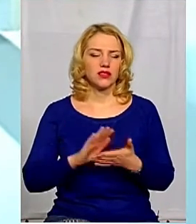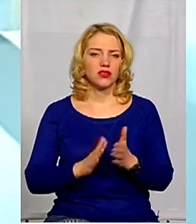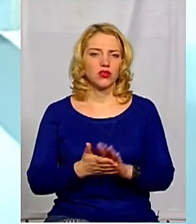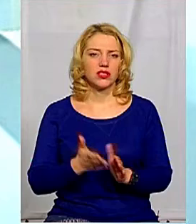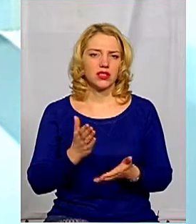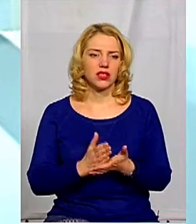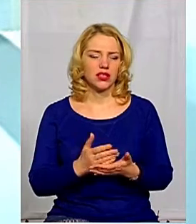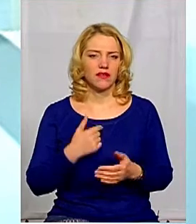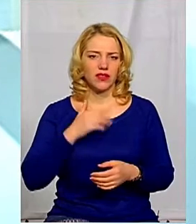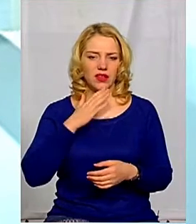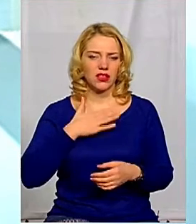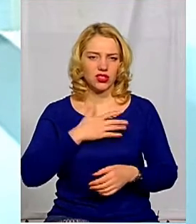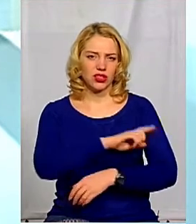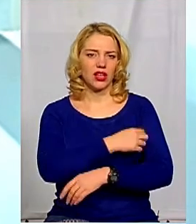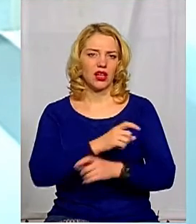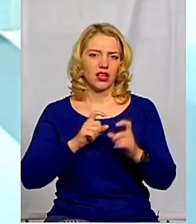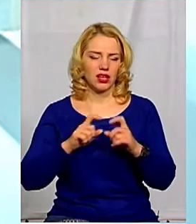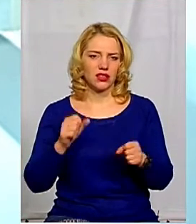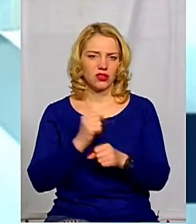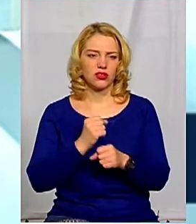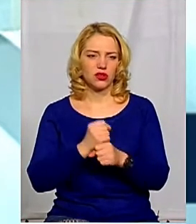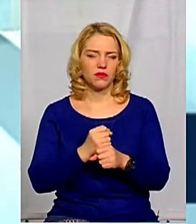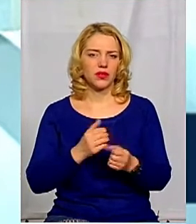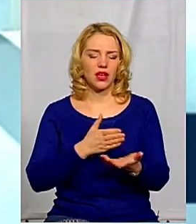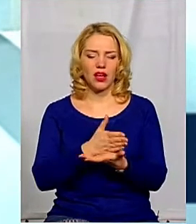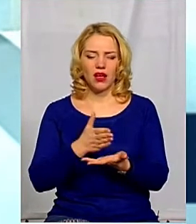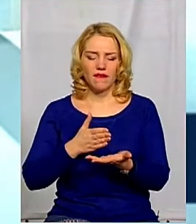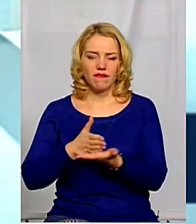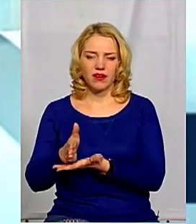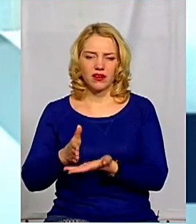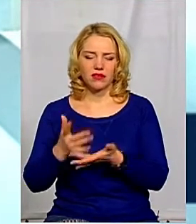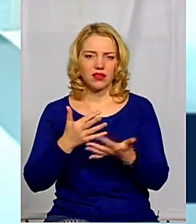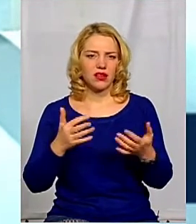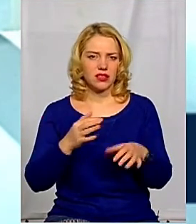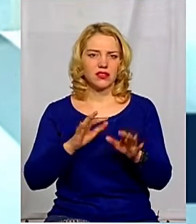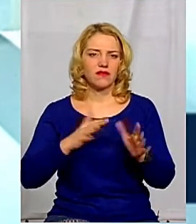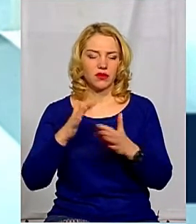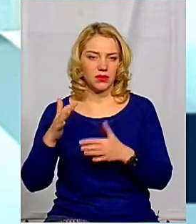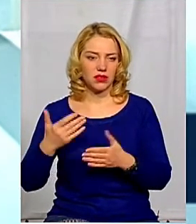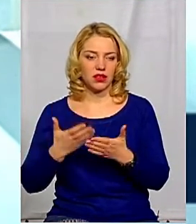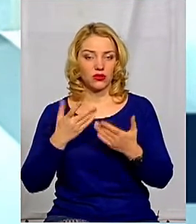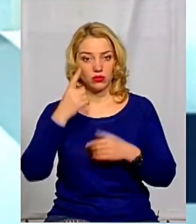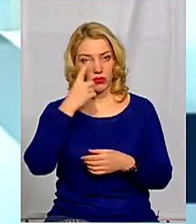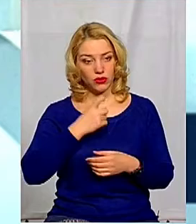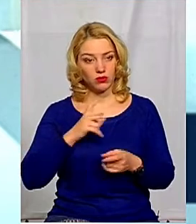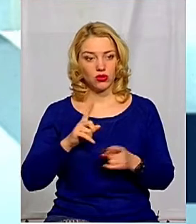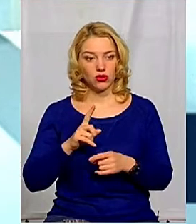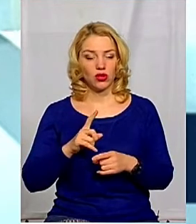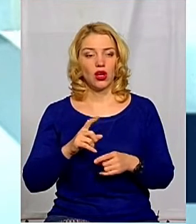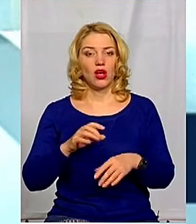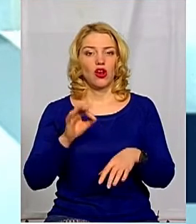Є різні, в нашій лікарні розроблені алгоритми на різні варіанти розвитку подій. Якщо вже повідомлено, що